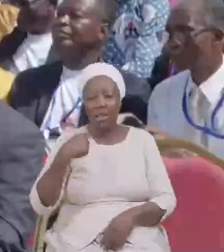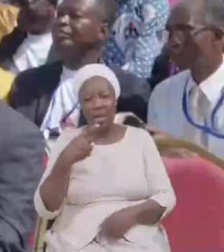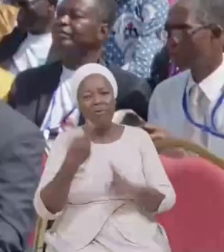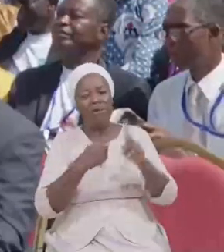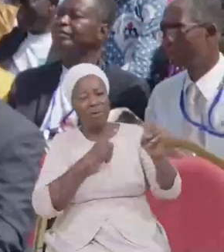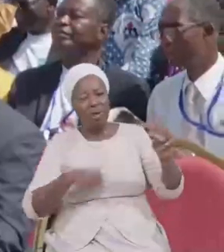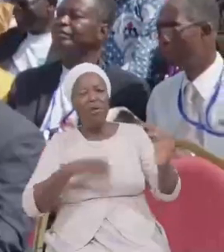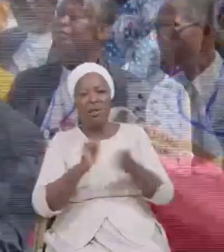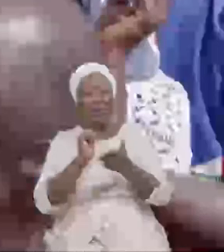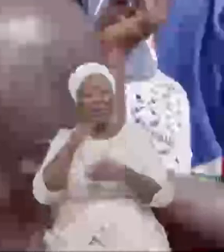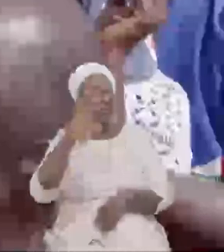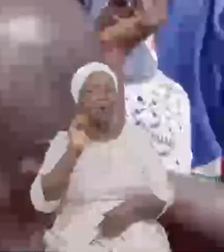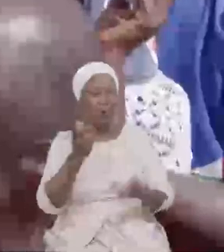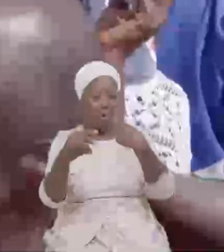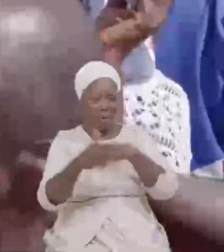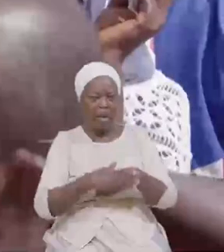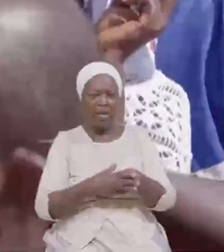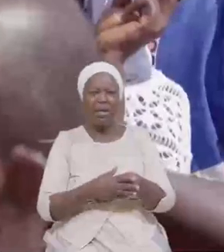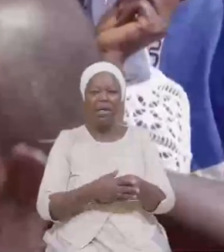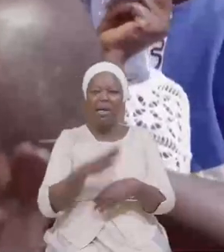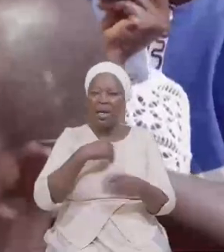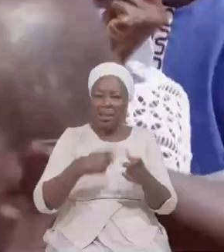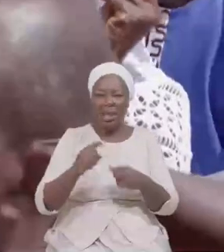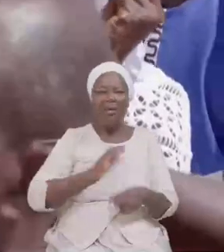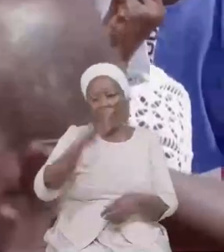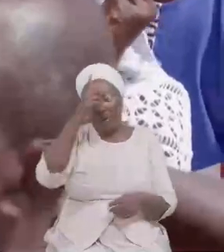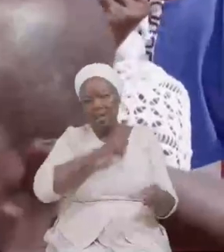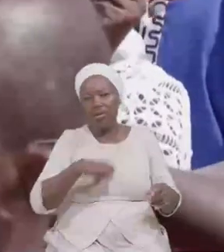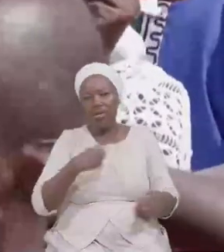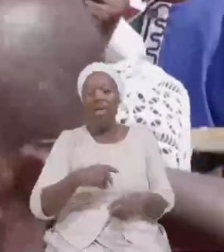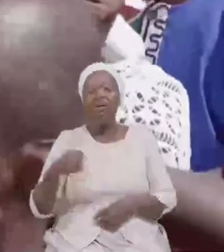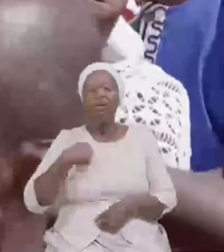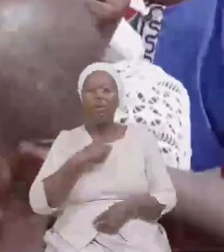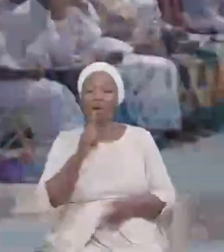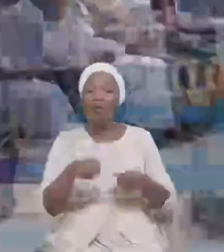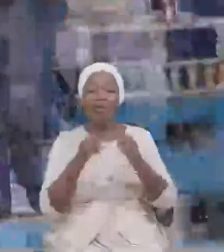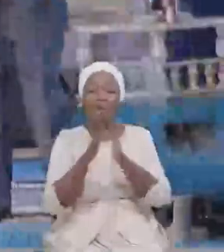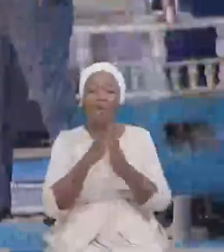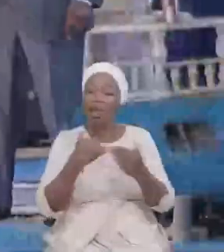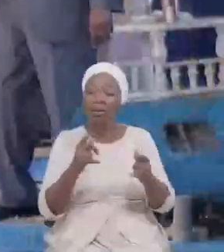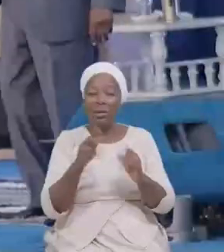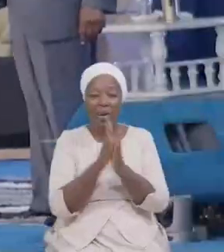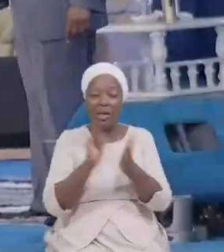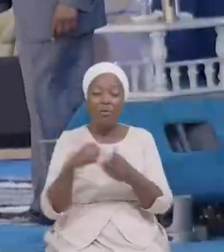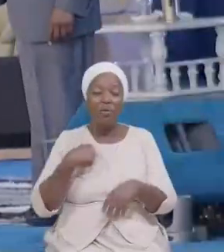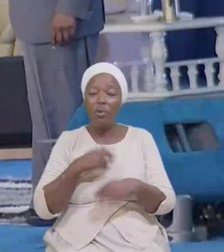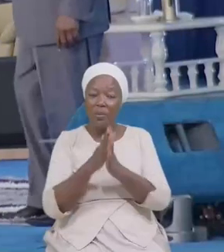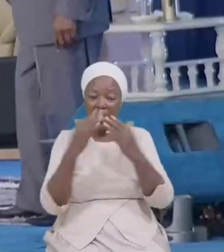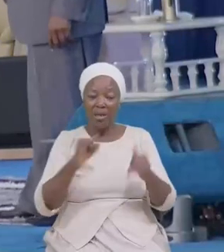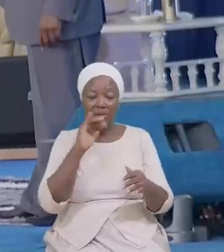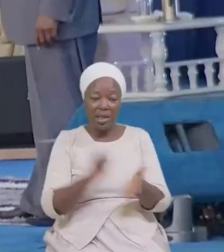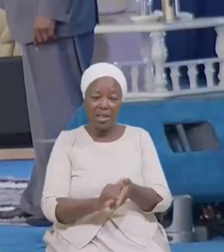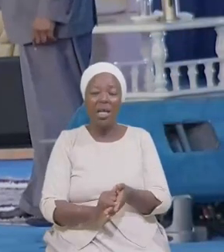va revenir. Et j'ai dit, nous allons prier. Maintenant, la prière que nous allons faire, tout